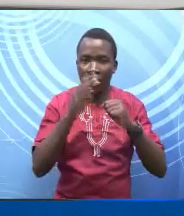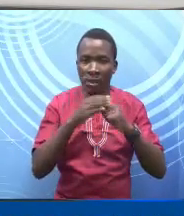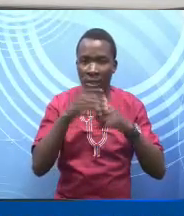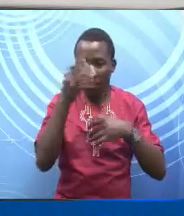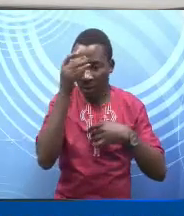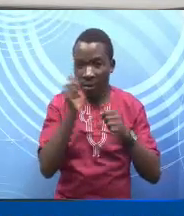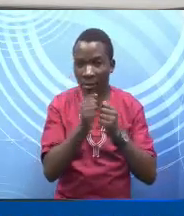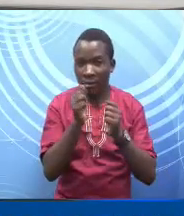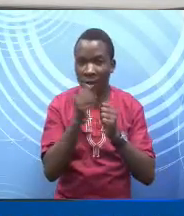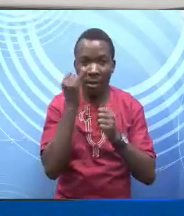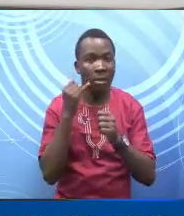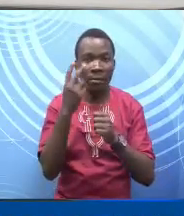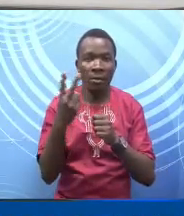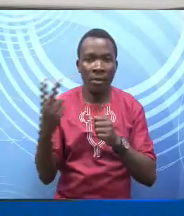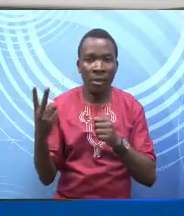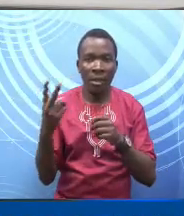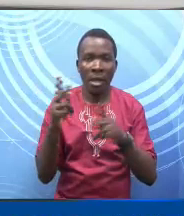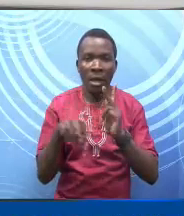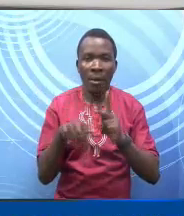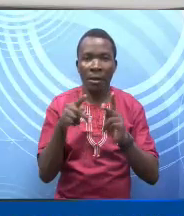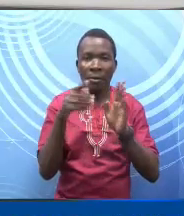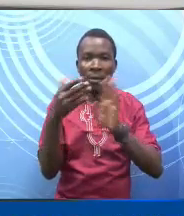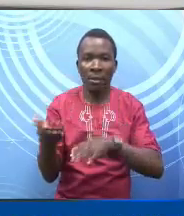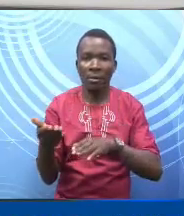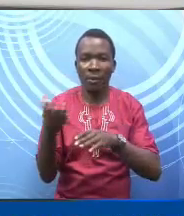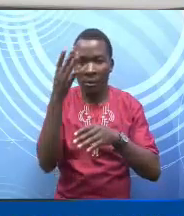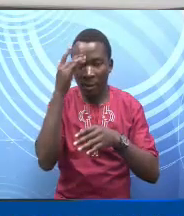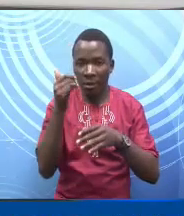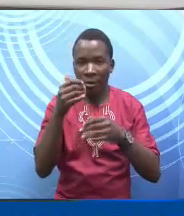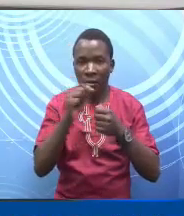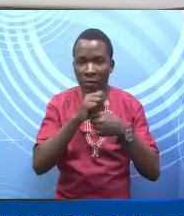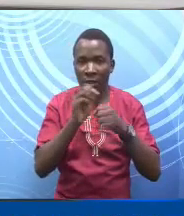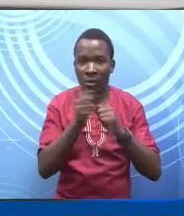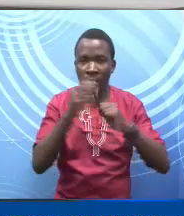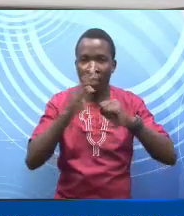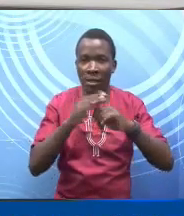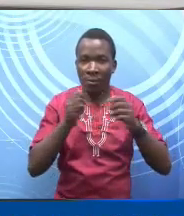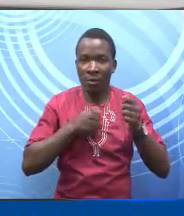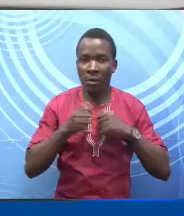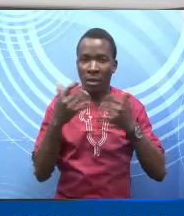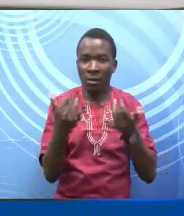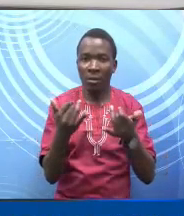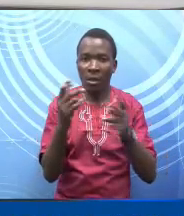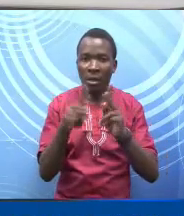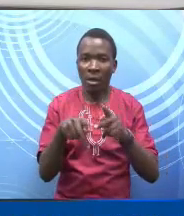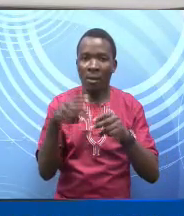ni 22. Abantu bamaze kwicwa na COVID-19 mu Rwanda kuri ubu bamaze kugera